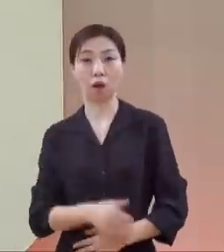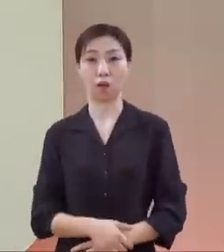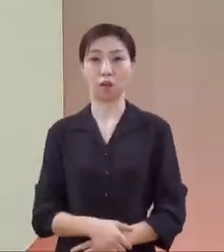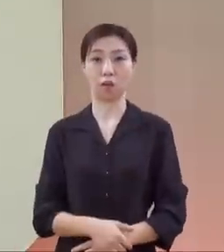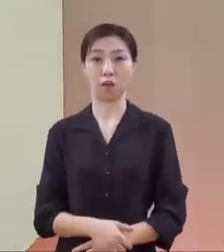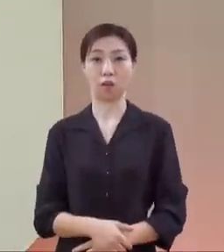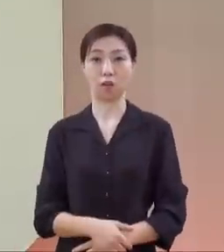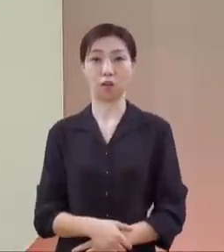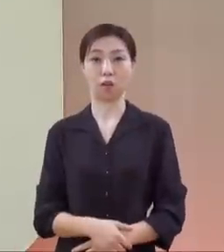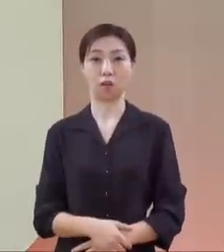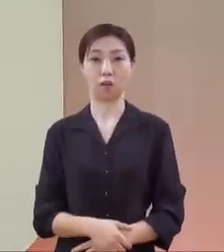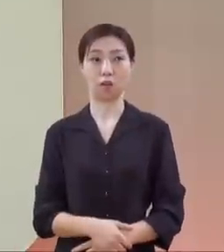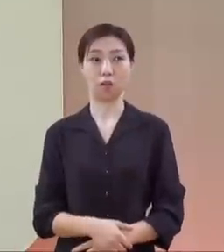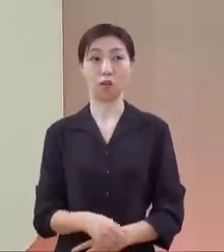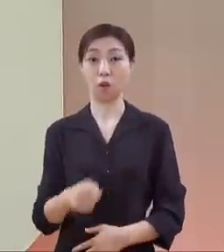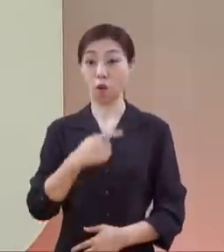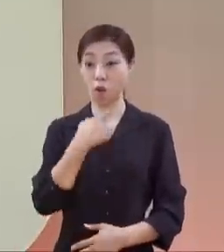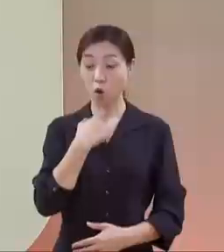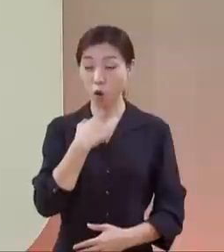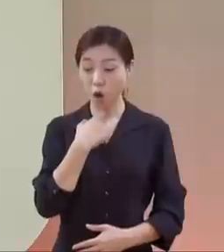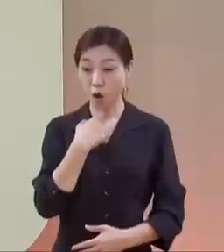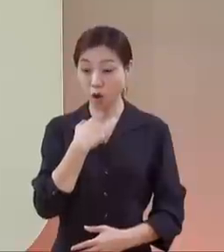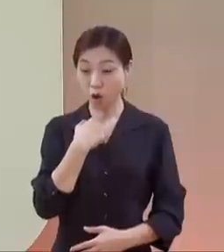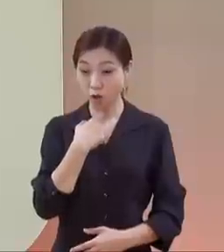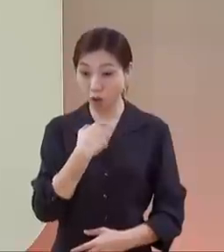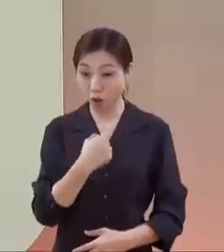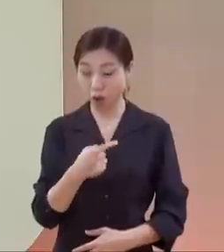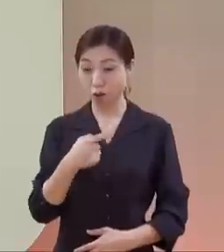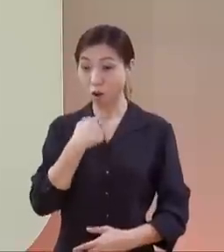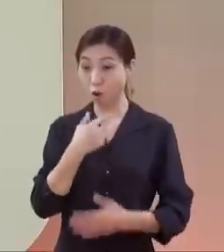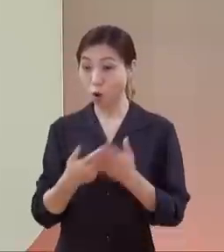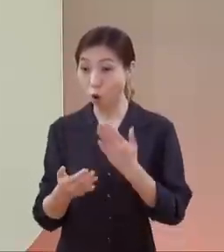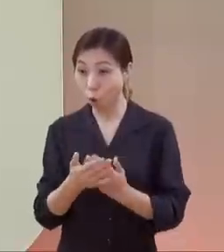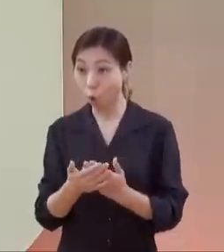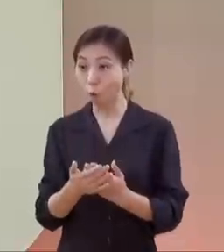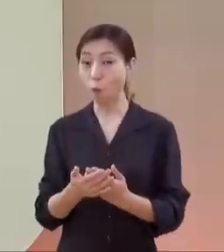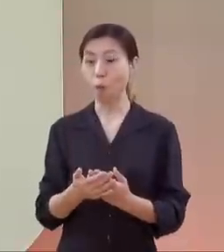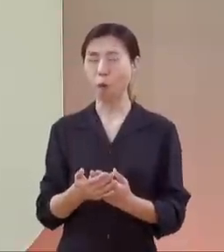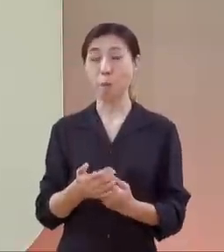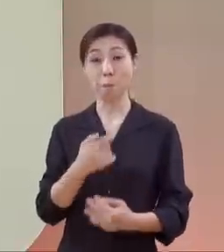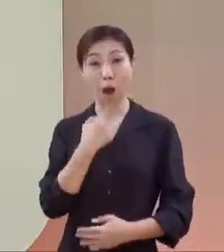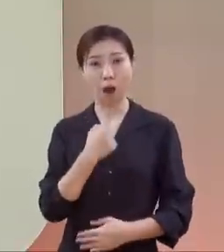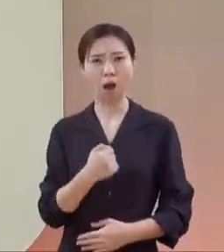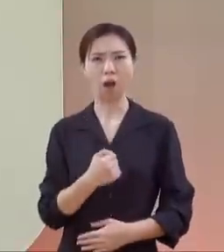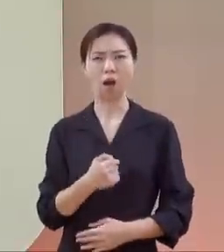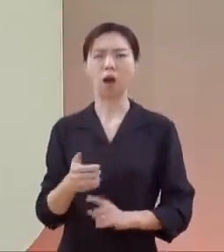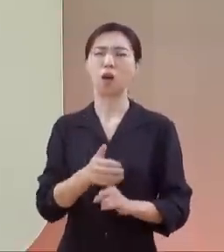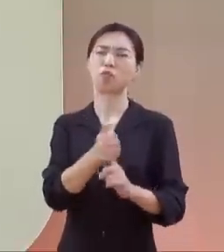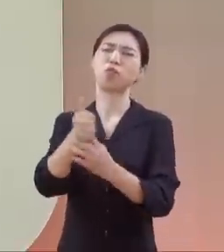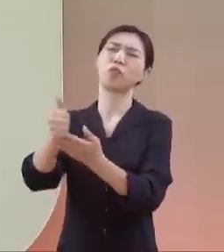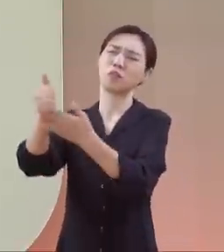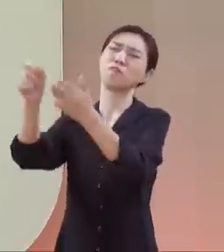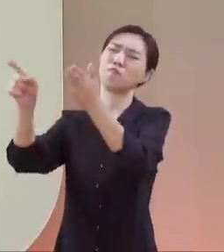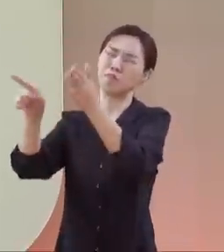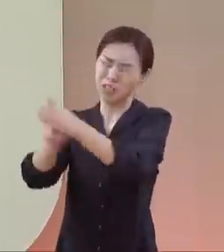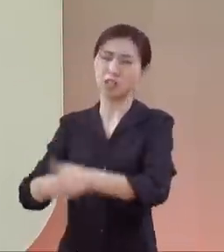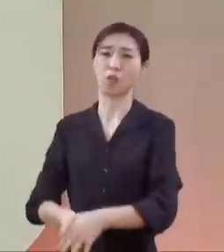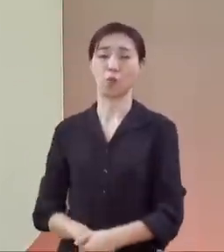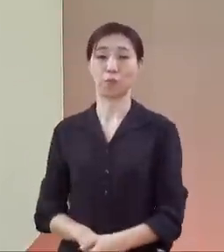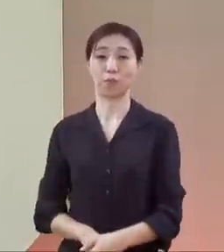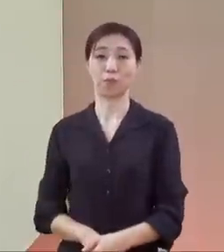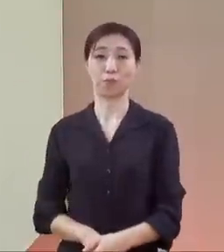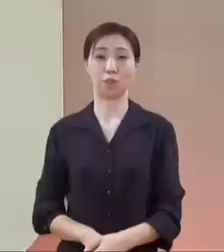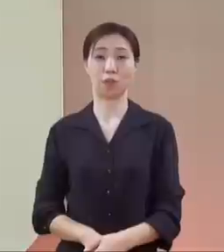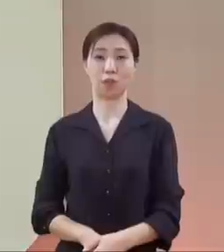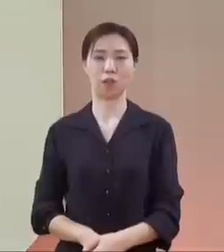부처님을 안 믿을 수가 없어요 이런 체험을 하면 기도를 안 할 수가 없습니다 그래서 지금은 그때